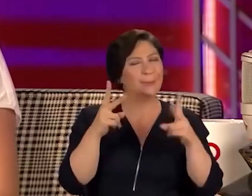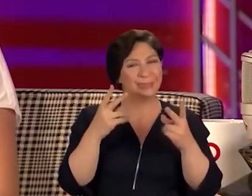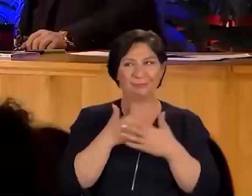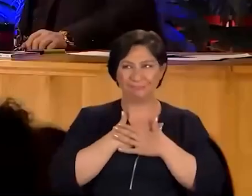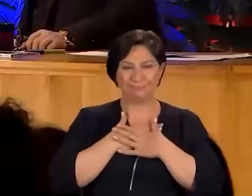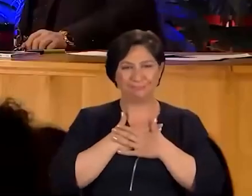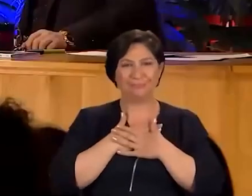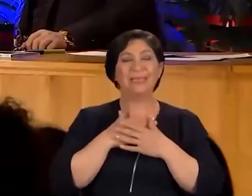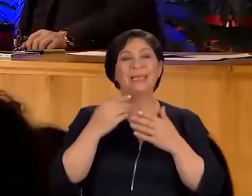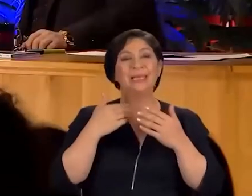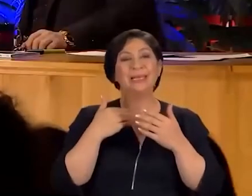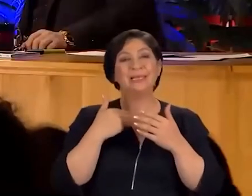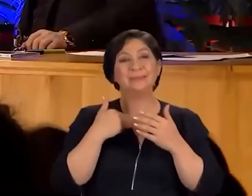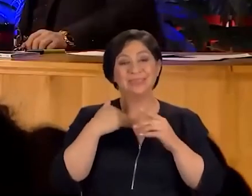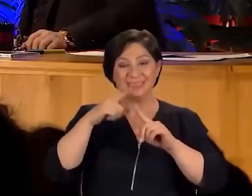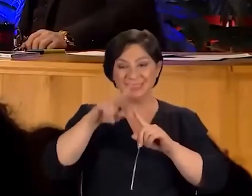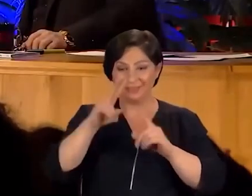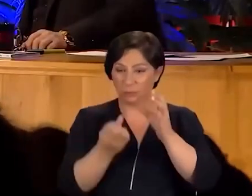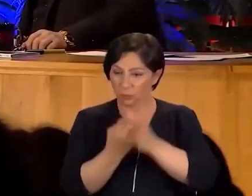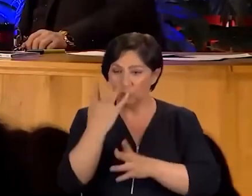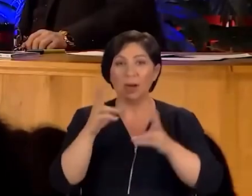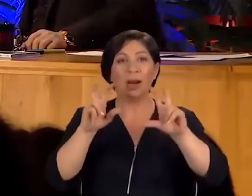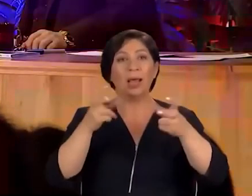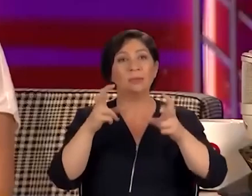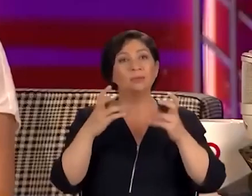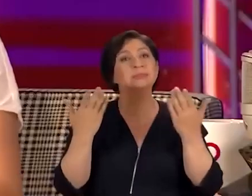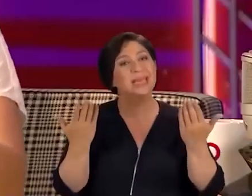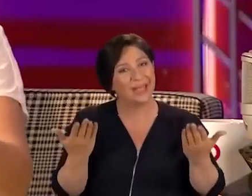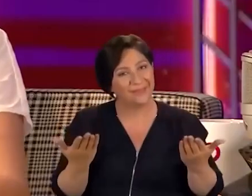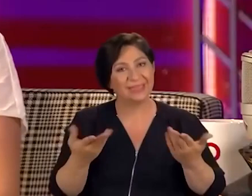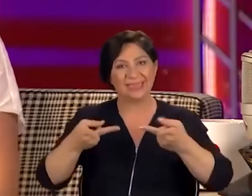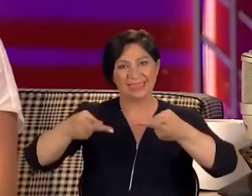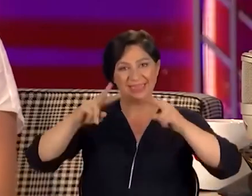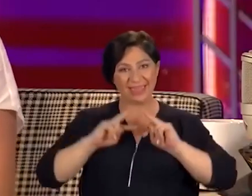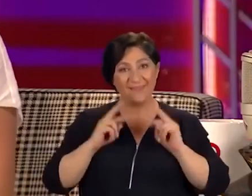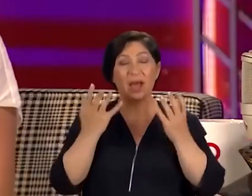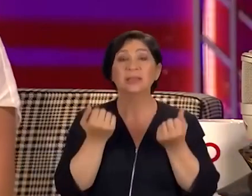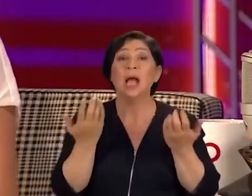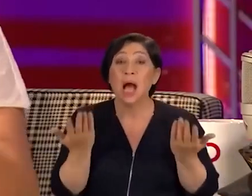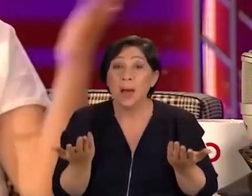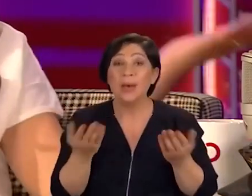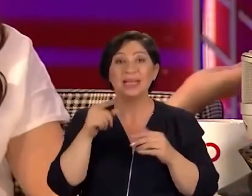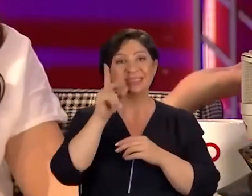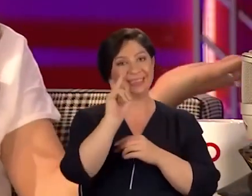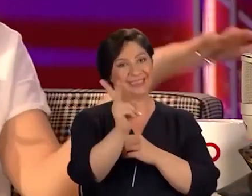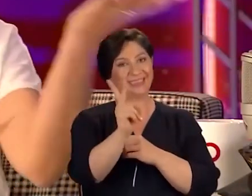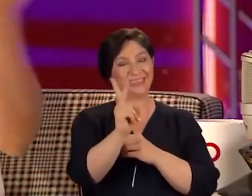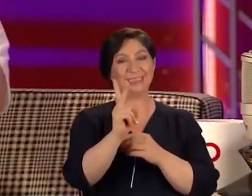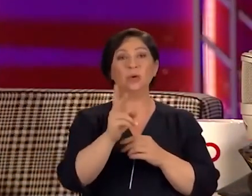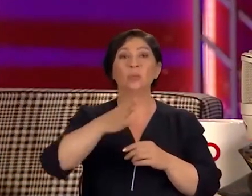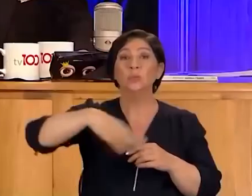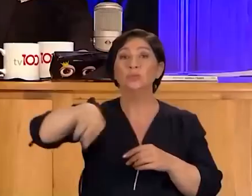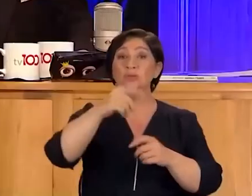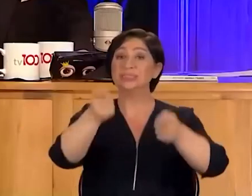söyleyebilirim. Biz kanalımızı kurduk, radyolarımızı, evet, devraldık ama sizindir. Yani